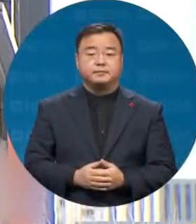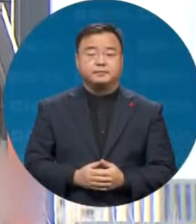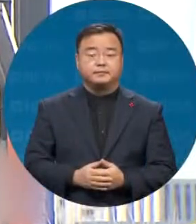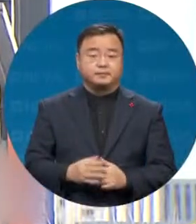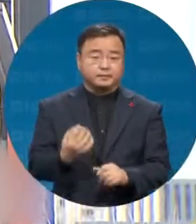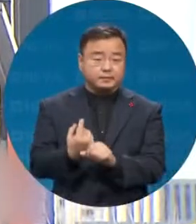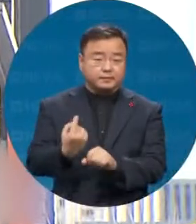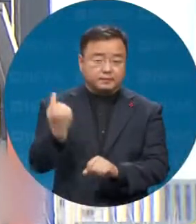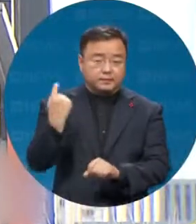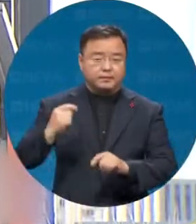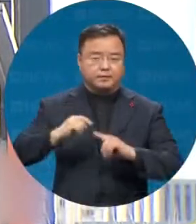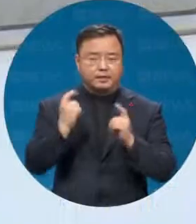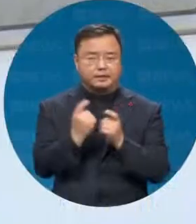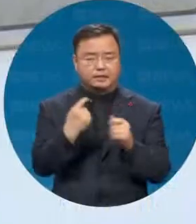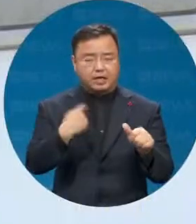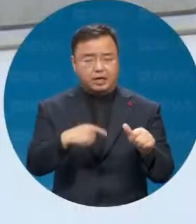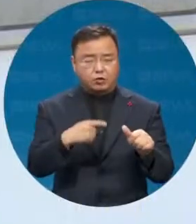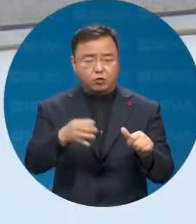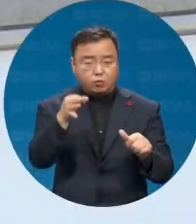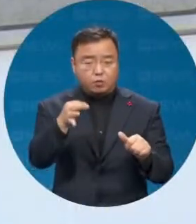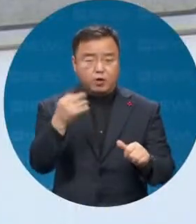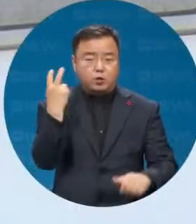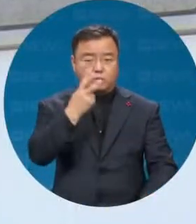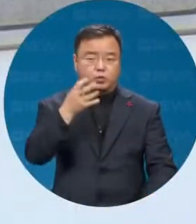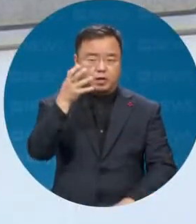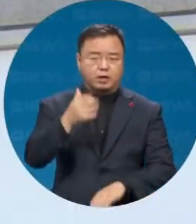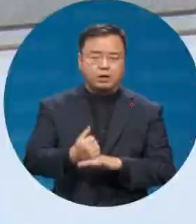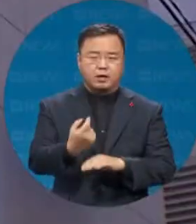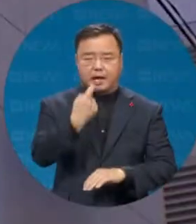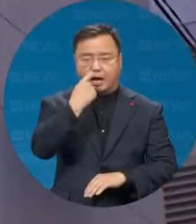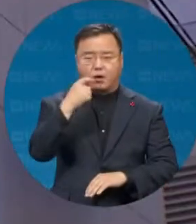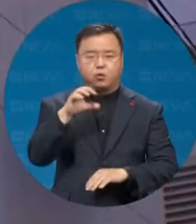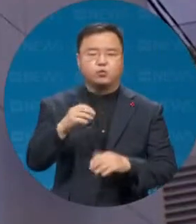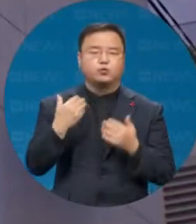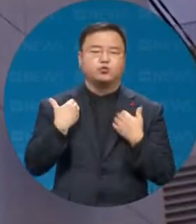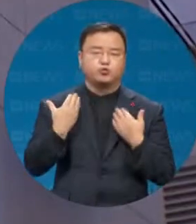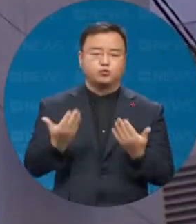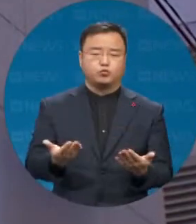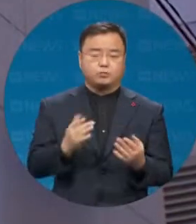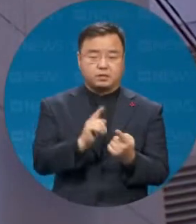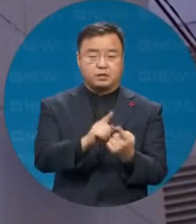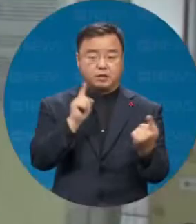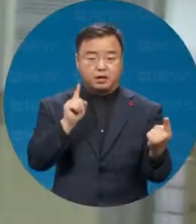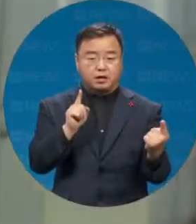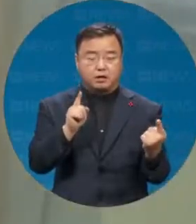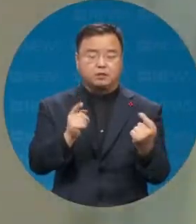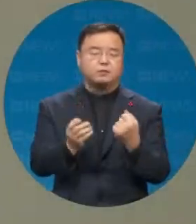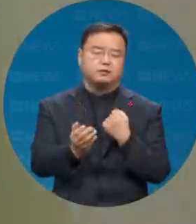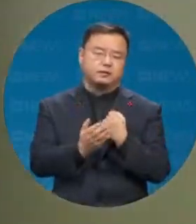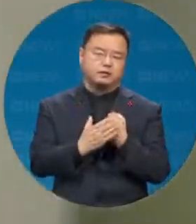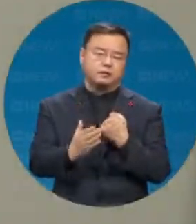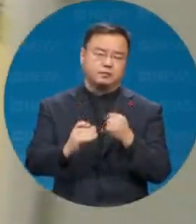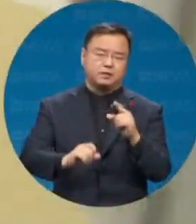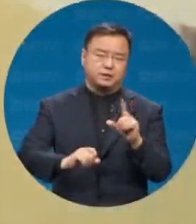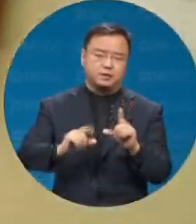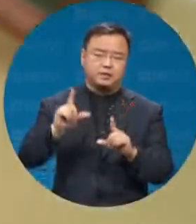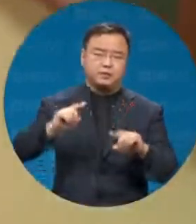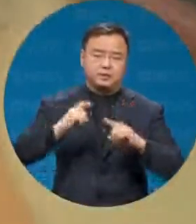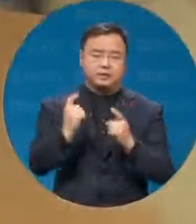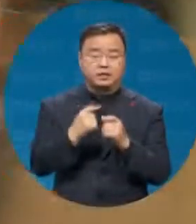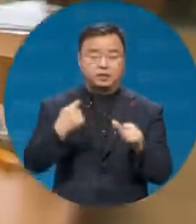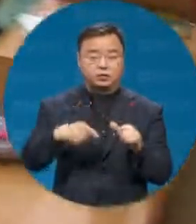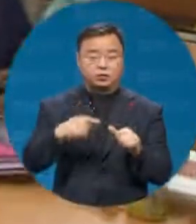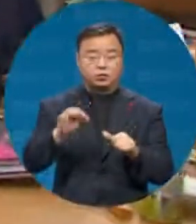지난해 사교육비 조사 결과 코로나 이고 학원에 휴업 년과 거리두기 지침 등이 이어지면서 전체적인 사교육비 규원 12%